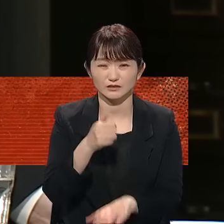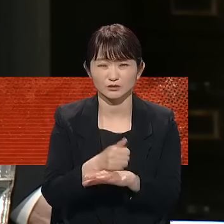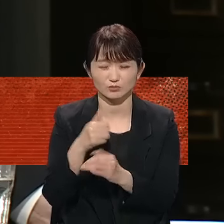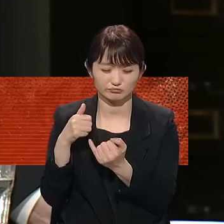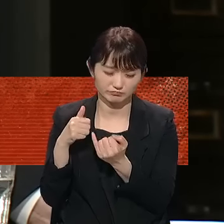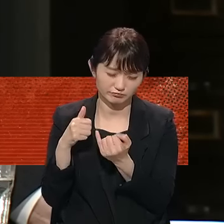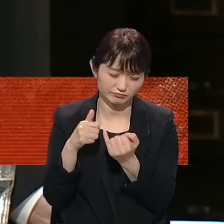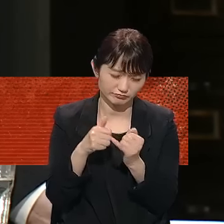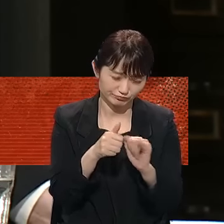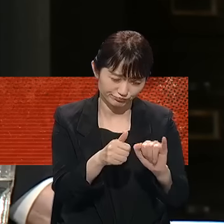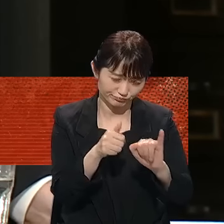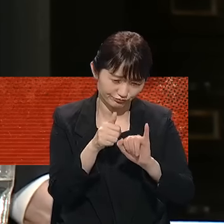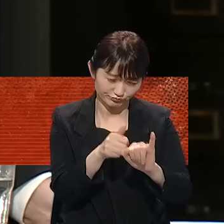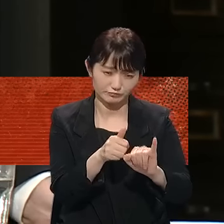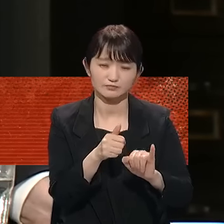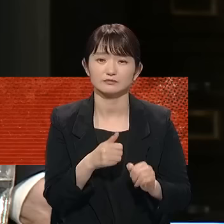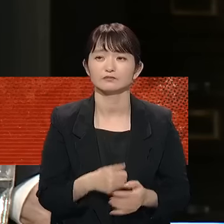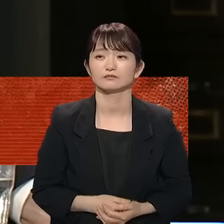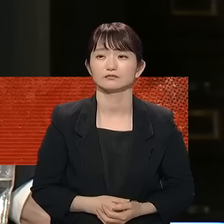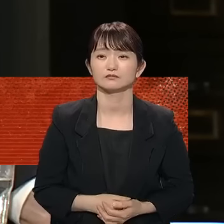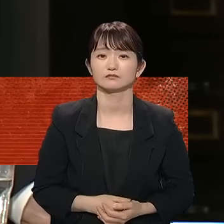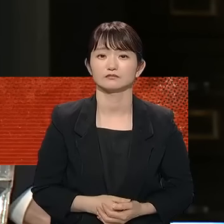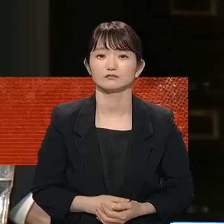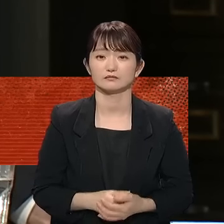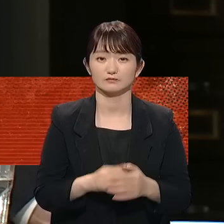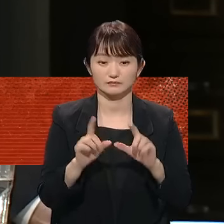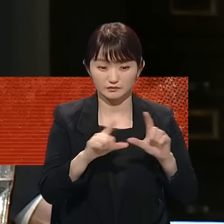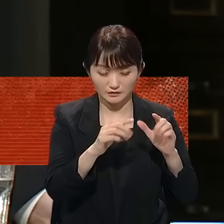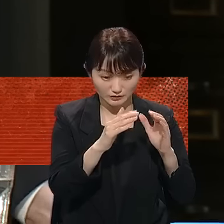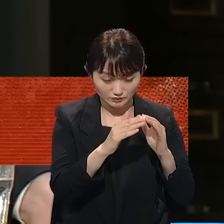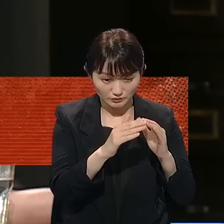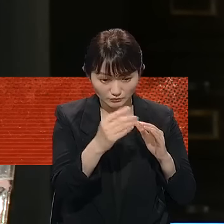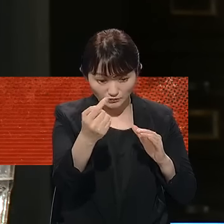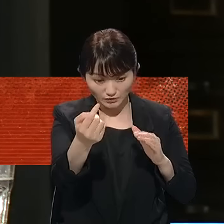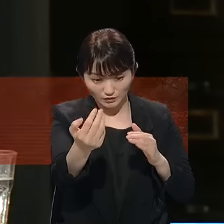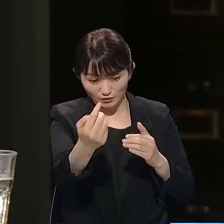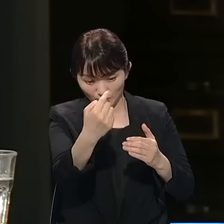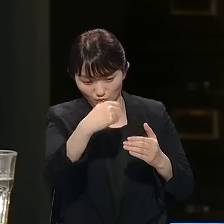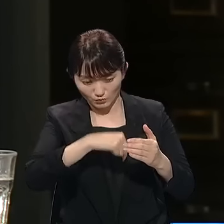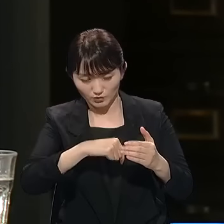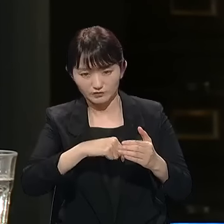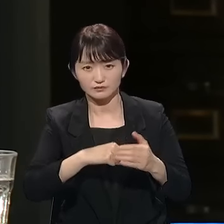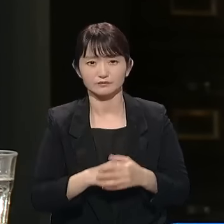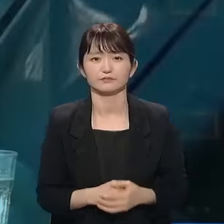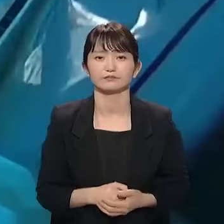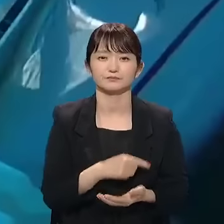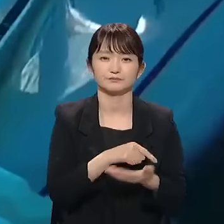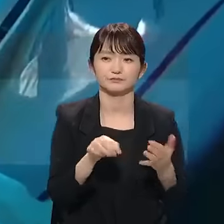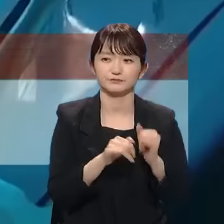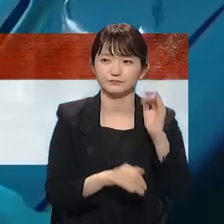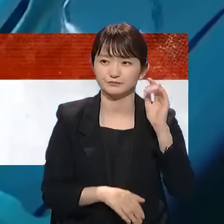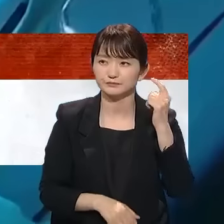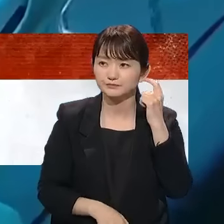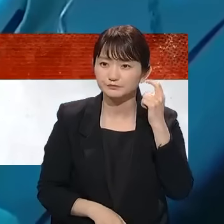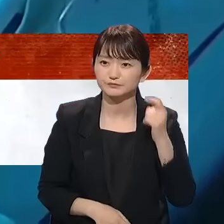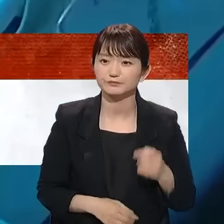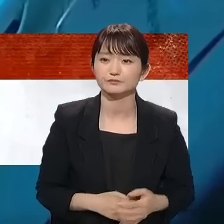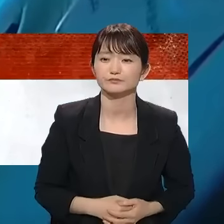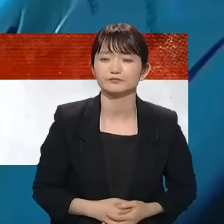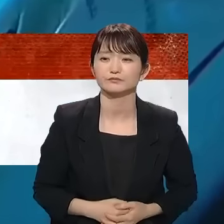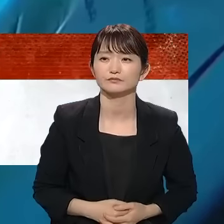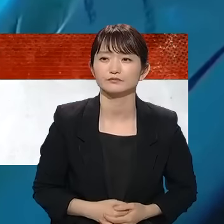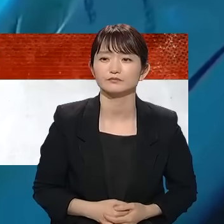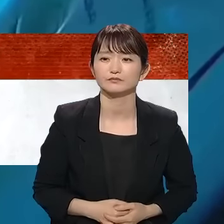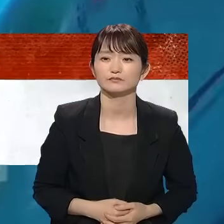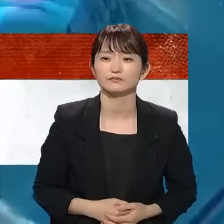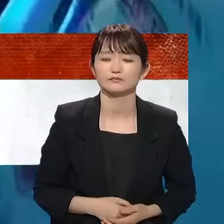겁니다. 심지어 주거 침입까지 했습니다. 피해자 얘기 직접 들어보시죠. 창문을 펴고